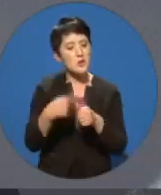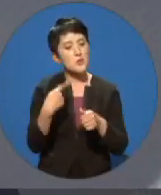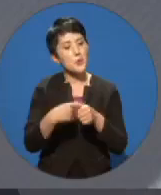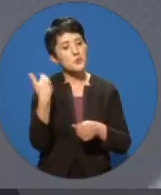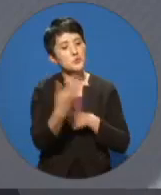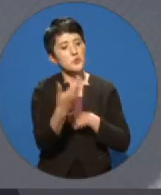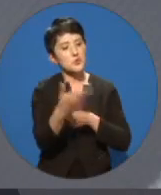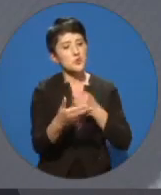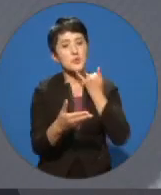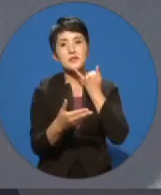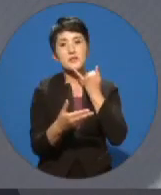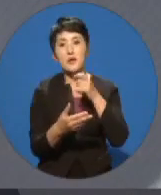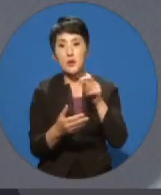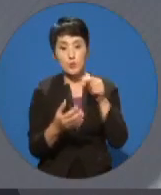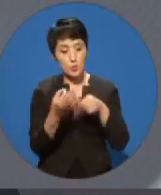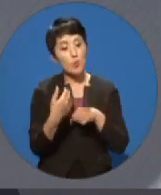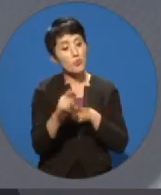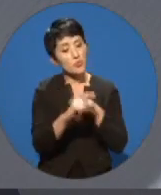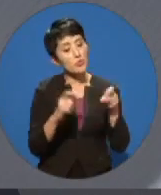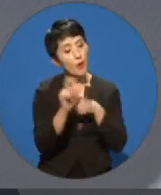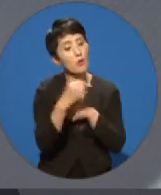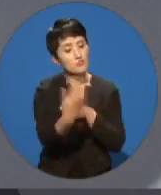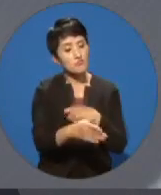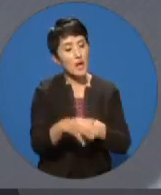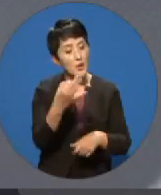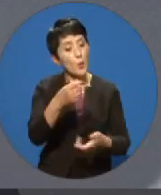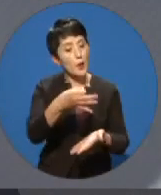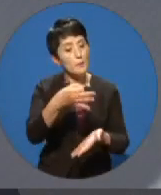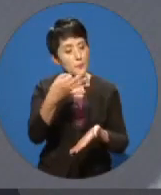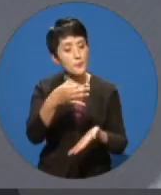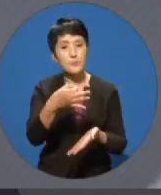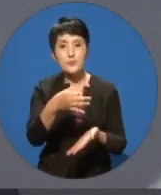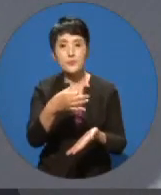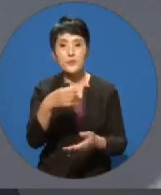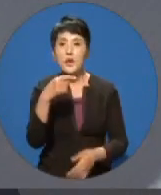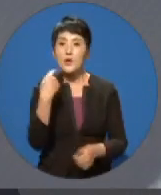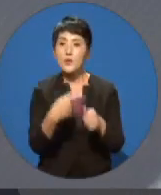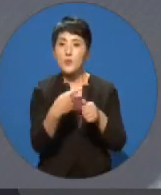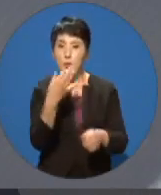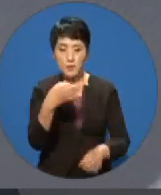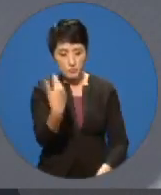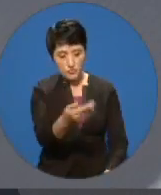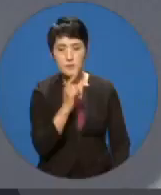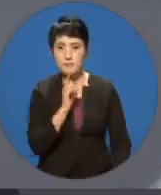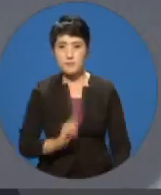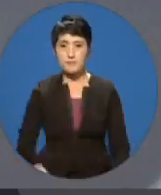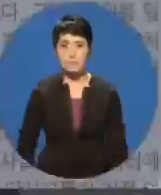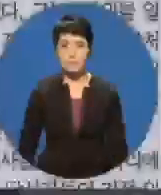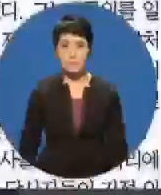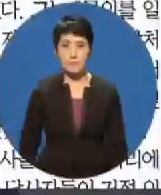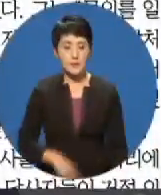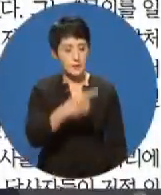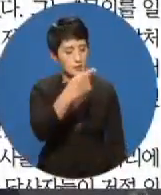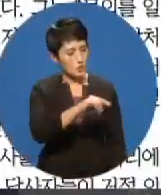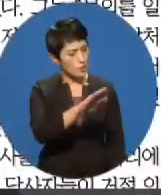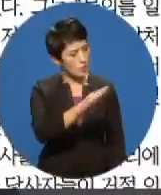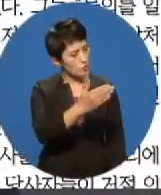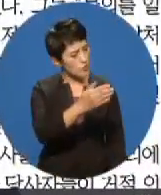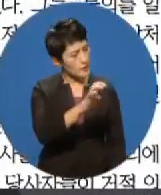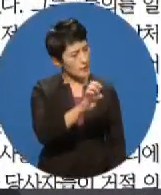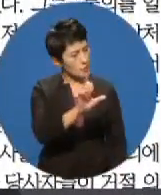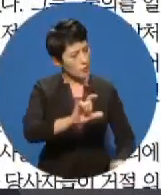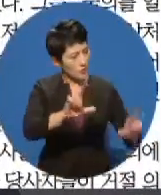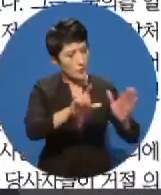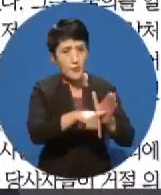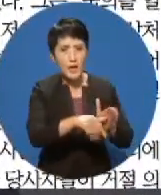욕값으로 생각했다라는 것인데 이 종근당이라고 하면서 다 아시겠지만 1941년도에 이제 창업이 돼서 우리나라 대표적인